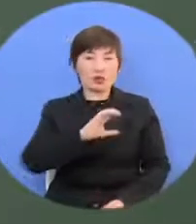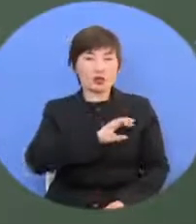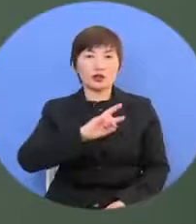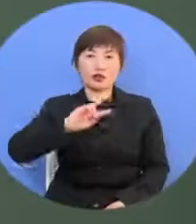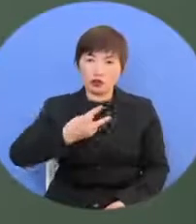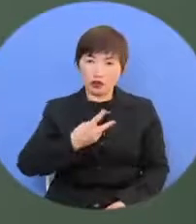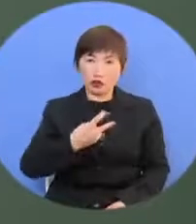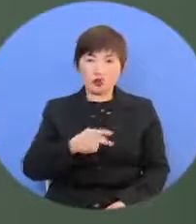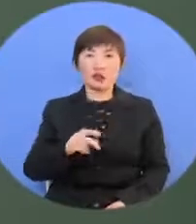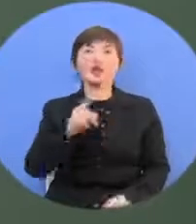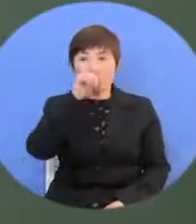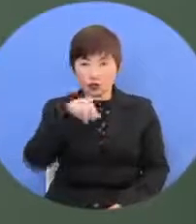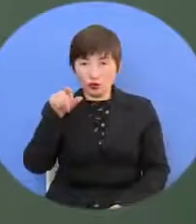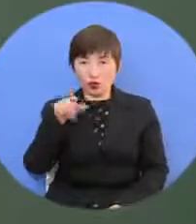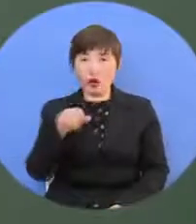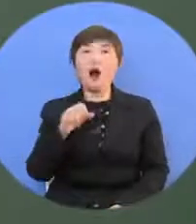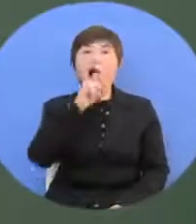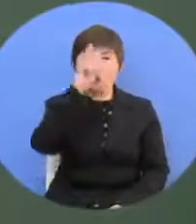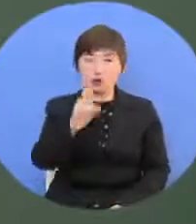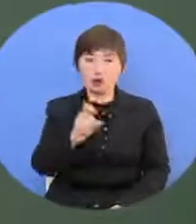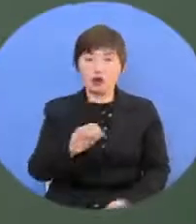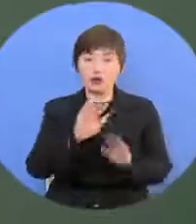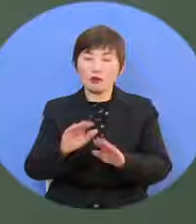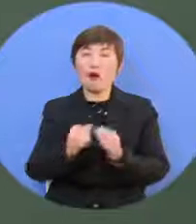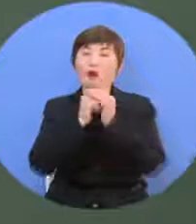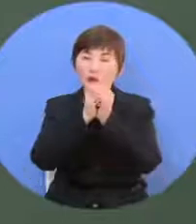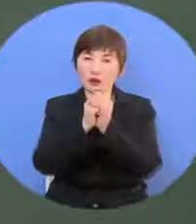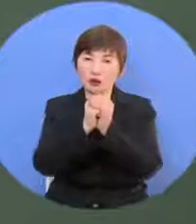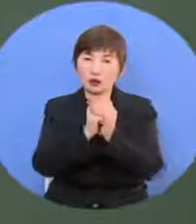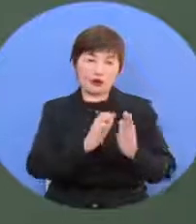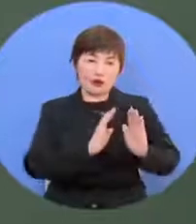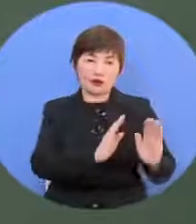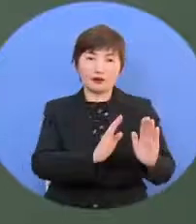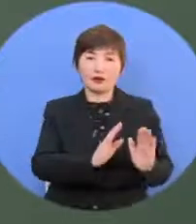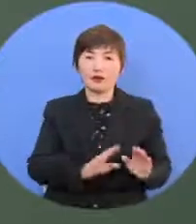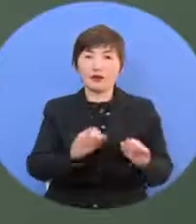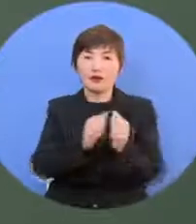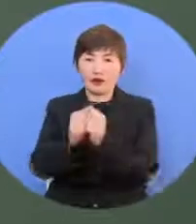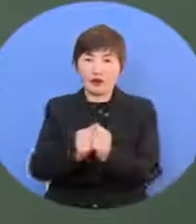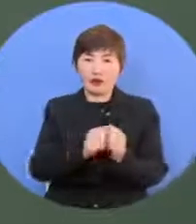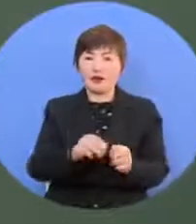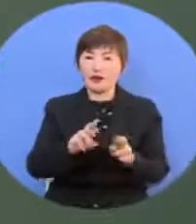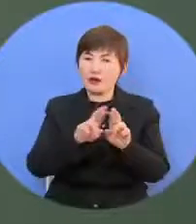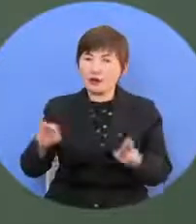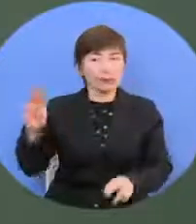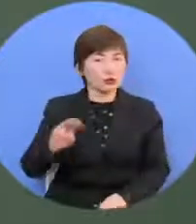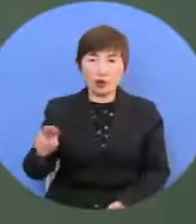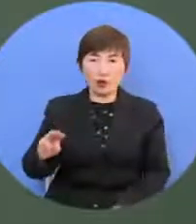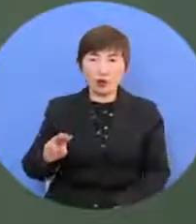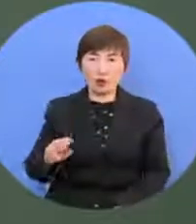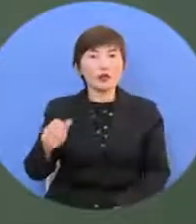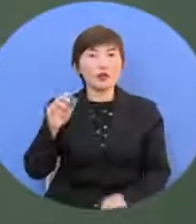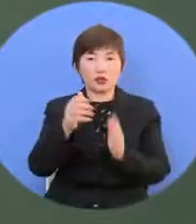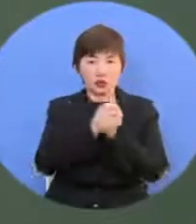зөвшөөрөх, мөн энэ асуудлаар бусдад хүндэтгэлтэй хандах, найз нөхөд болон үеийн гинхнээ ялгарлан гадуурхгүй байх